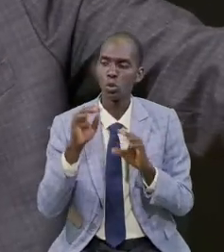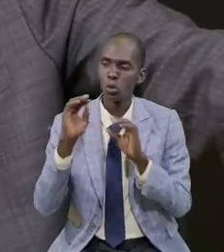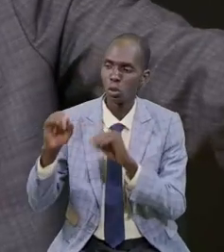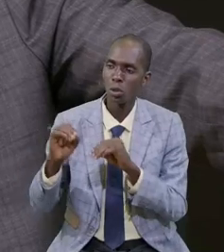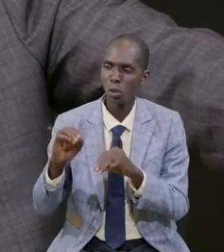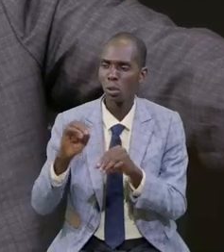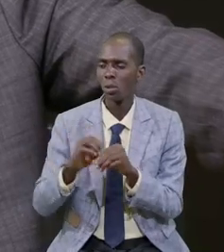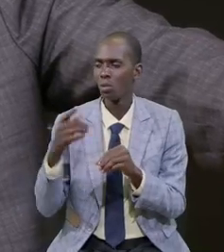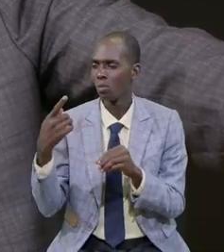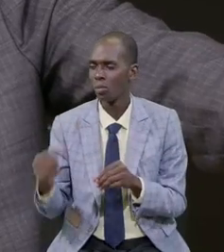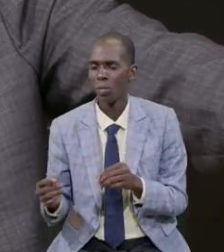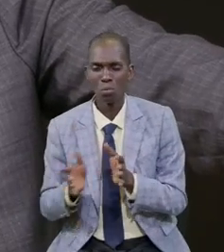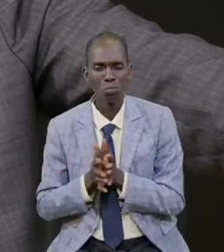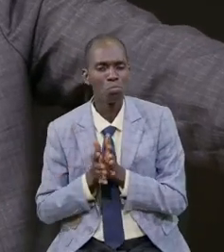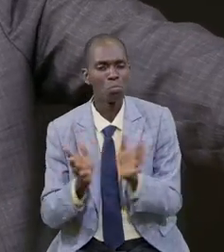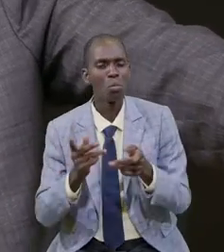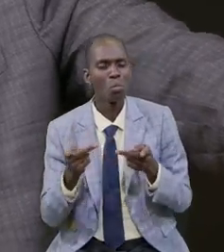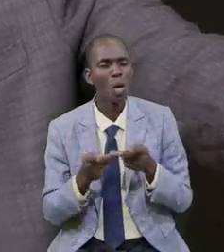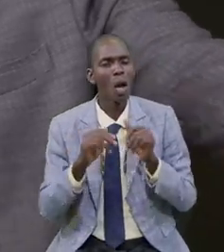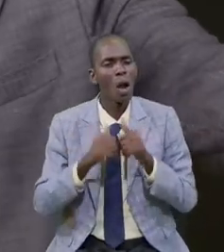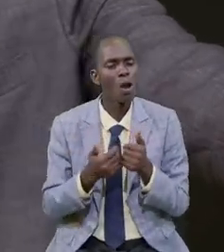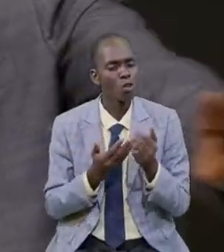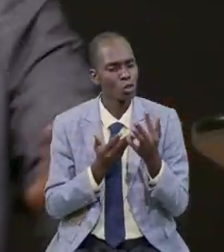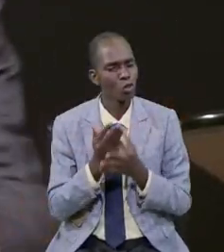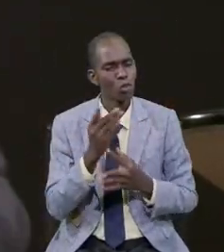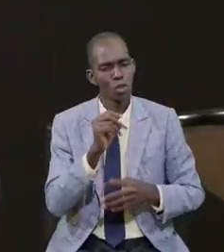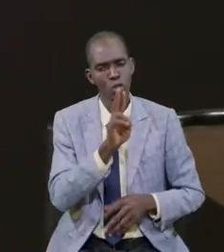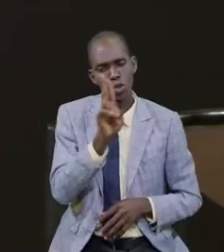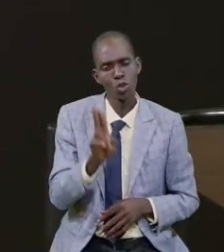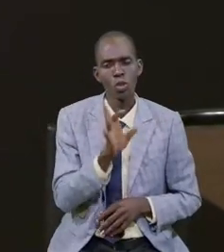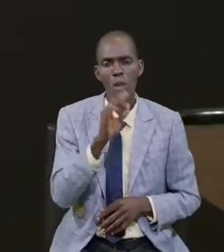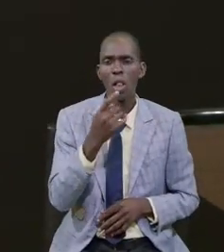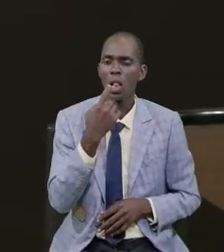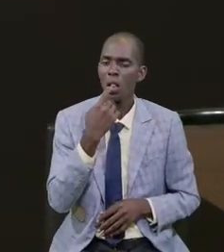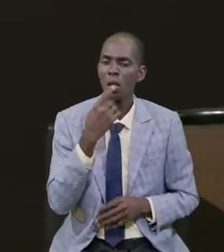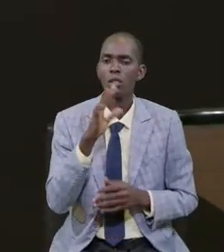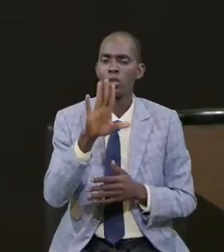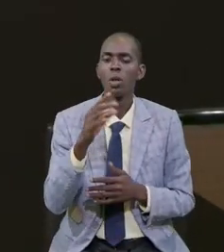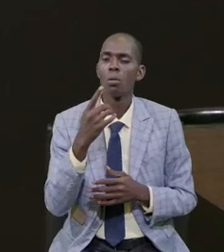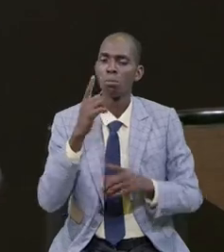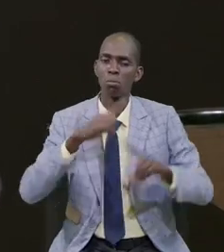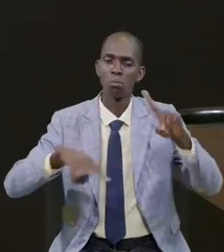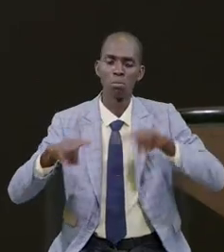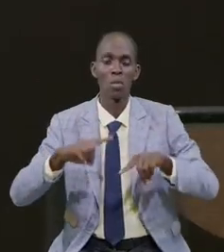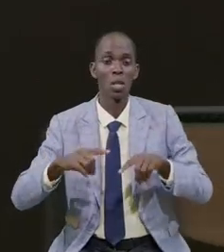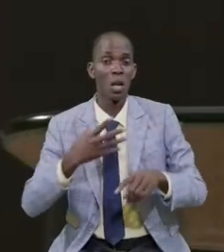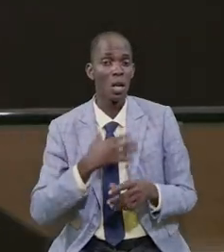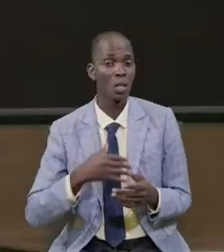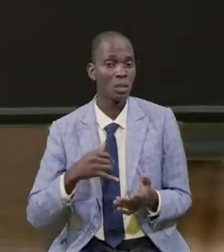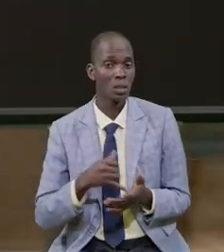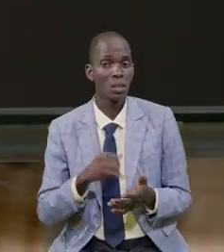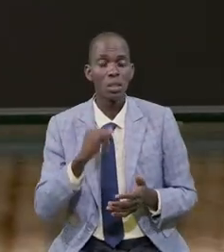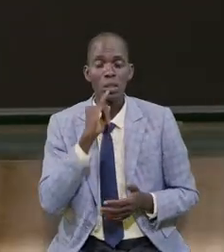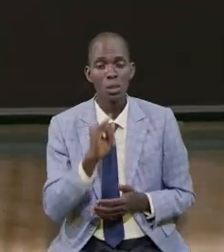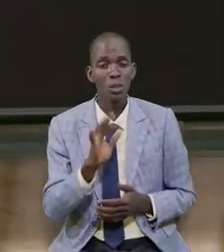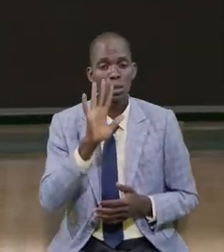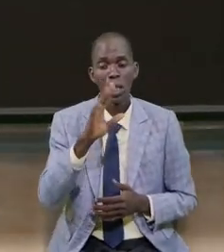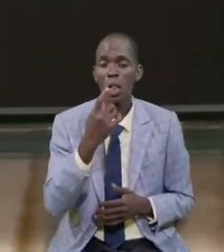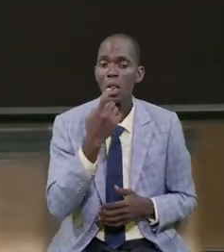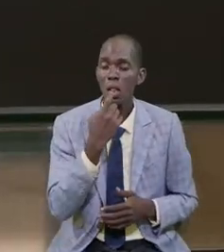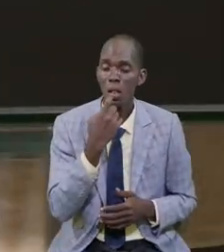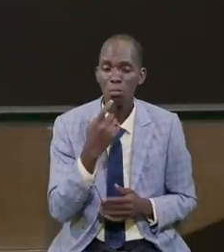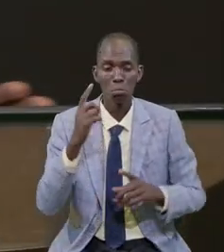ou dans un rassemblement social, ce n'est pas la langue. Et c'est la langue qui trahit quelqu'un, que ce